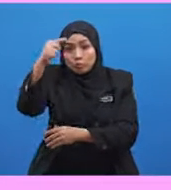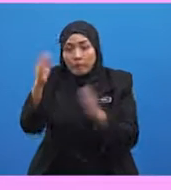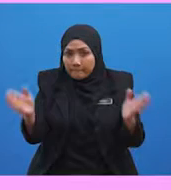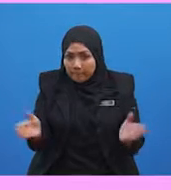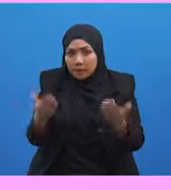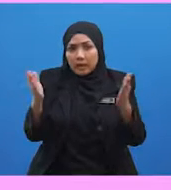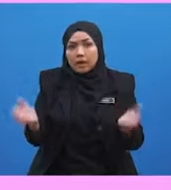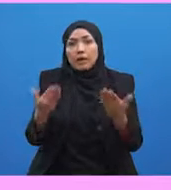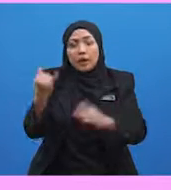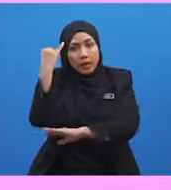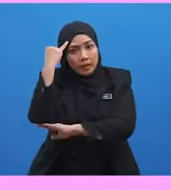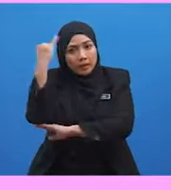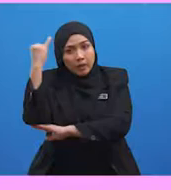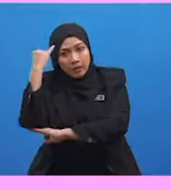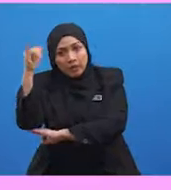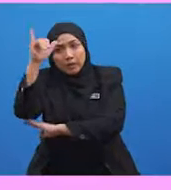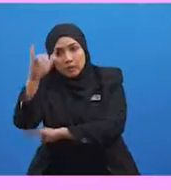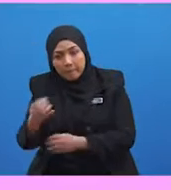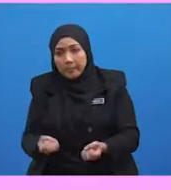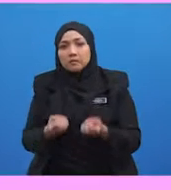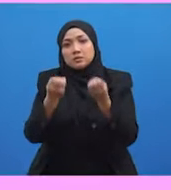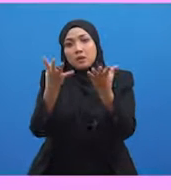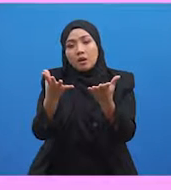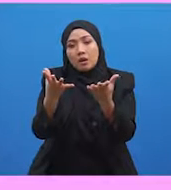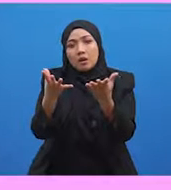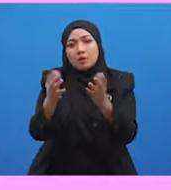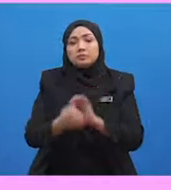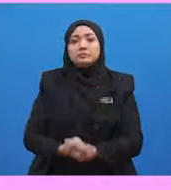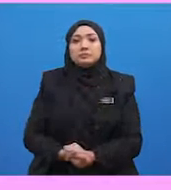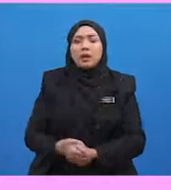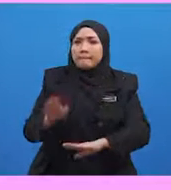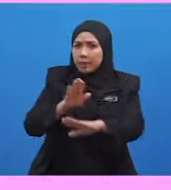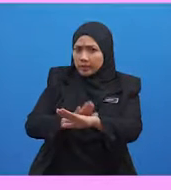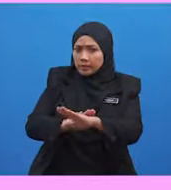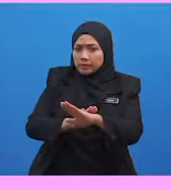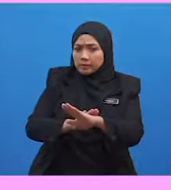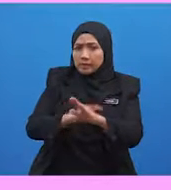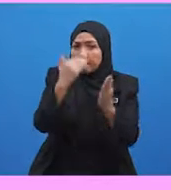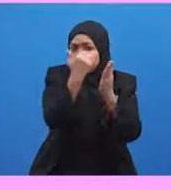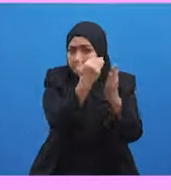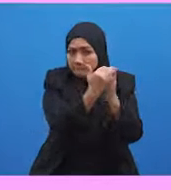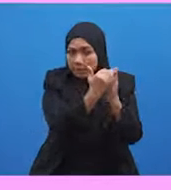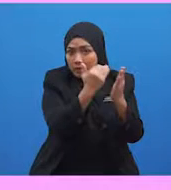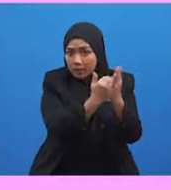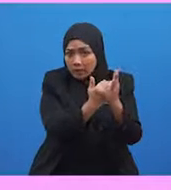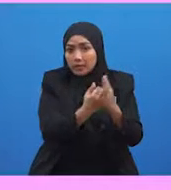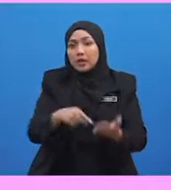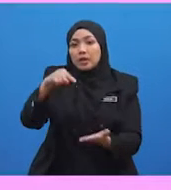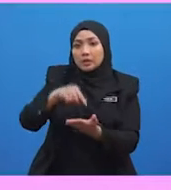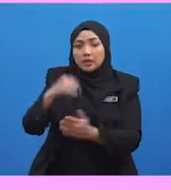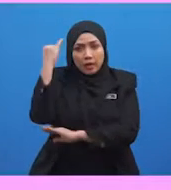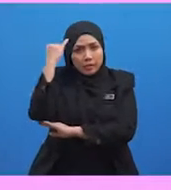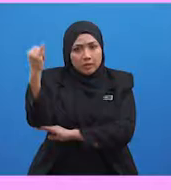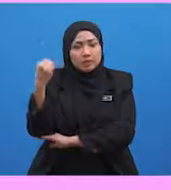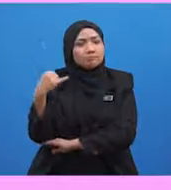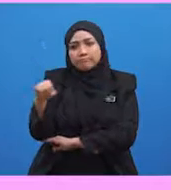menggalakkan idea yang banyak. Okey, pada perangkat ini, idea tidak perlu ditapis,